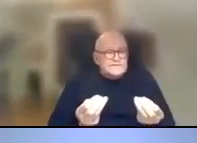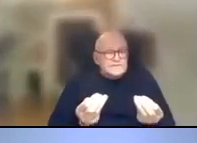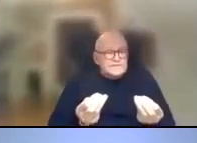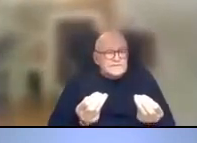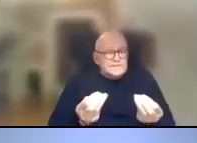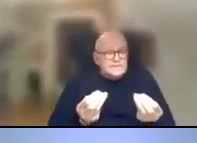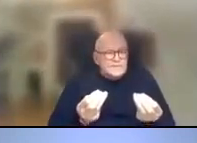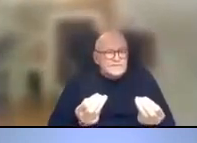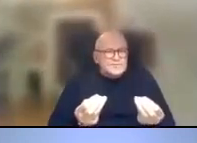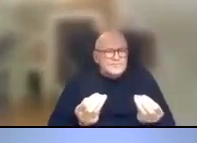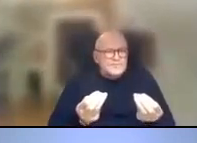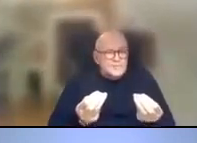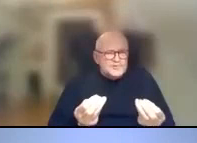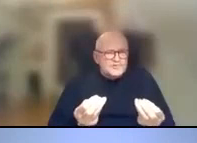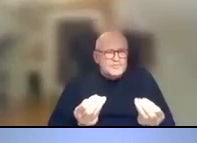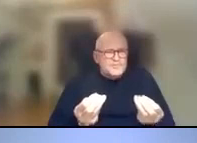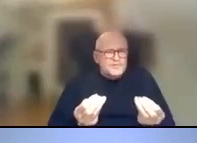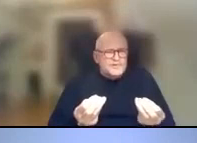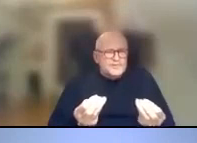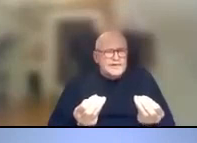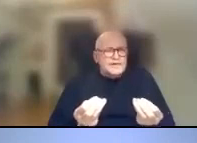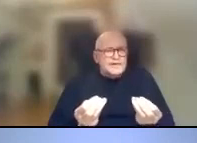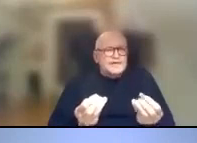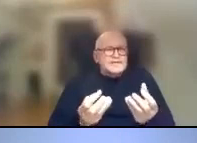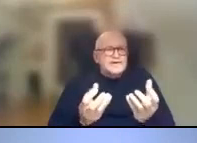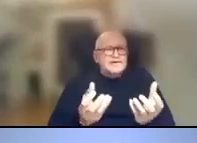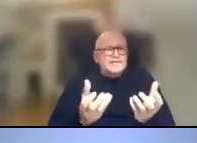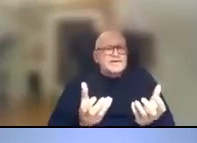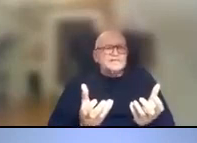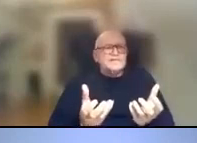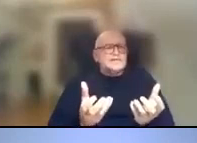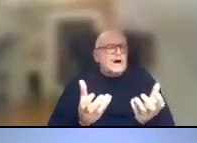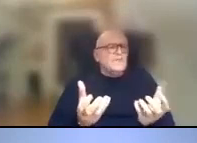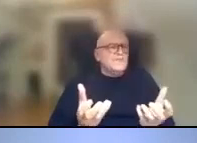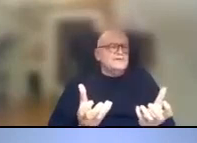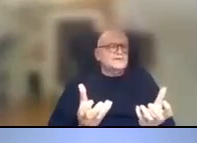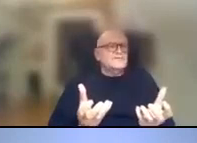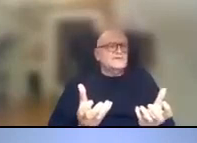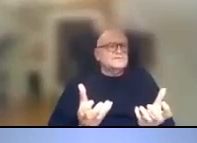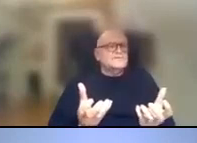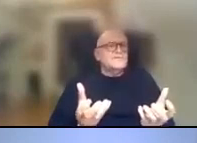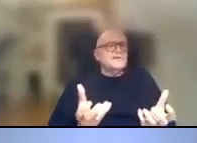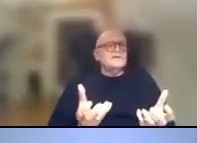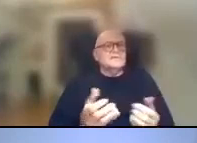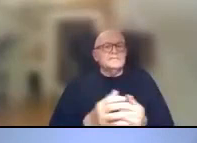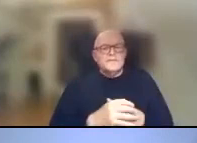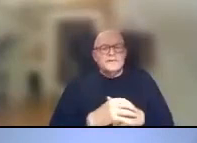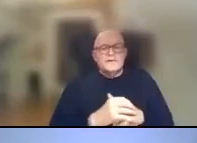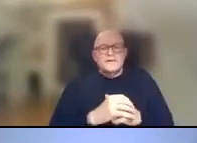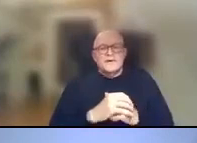sie sich lösen müssen von dem Gedanken, dass irgendetwas auffällig gewesen